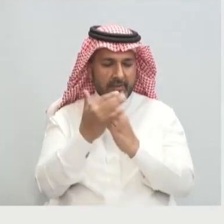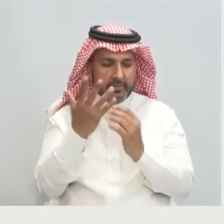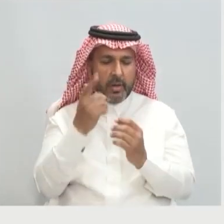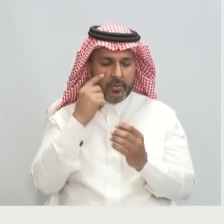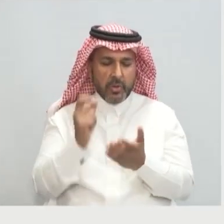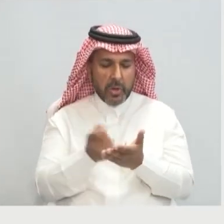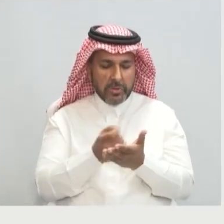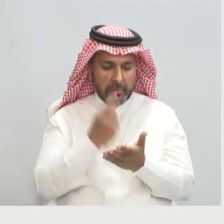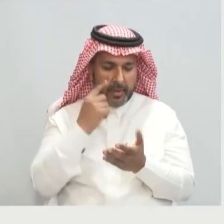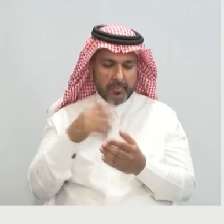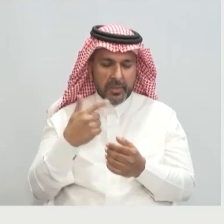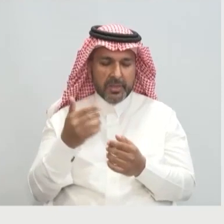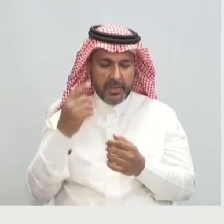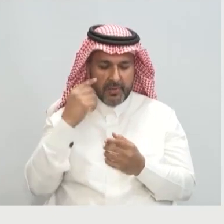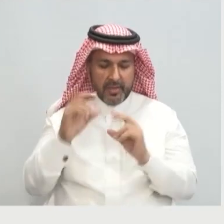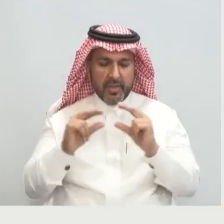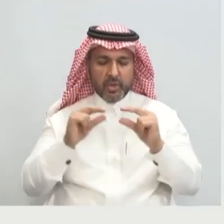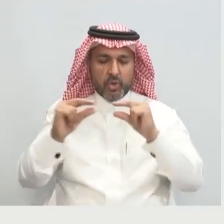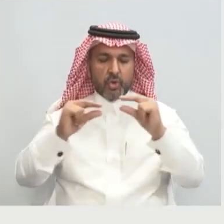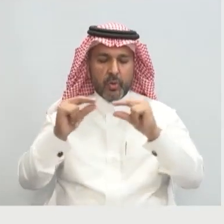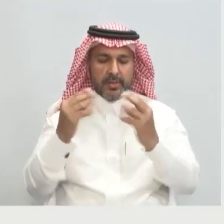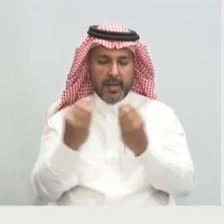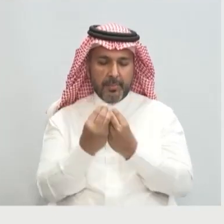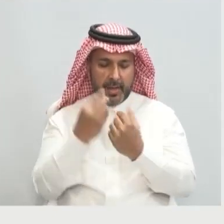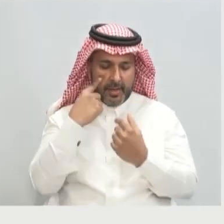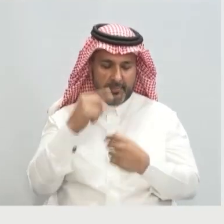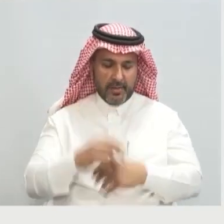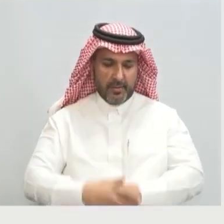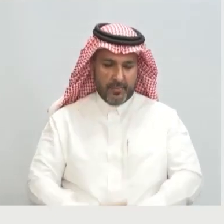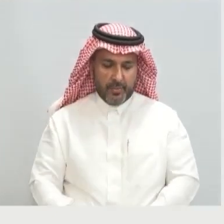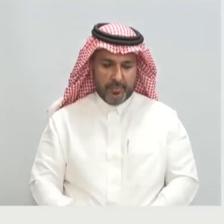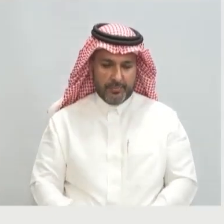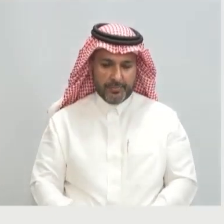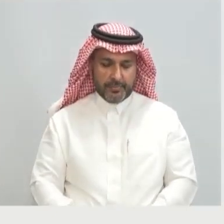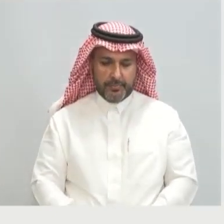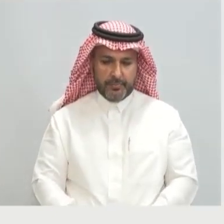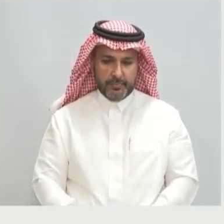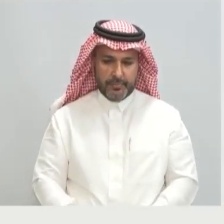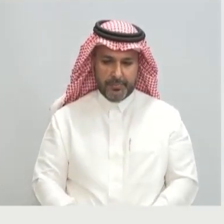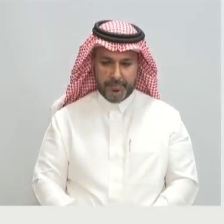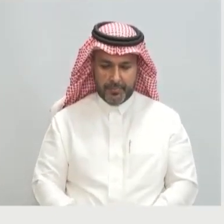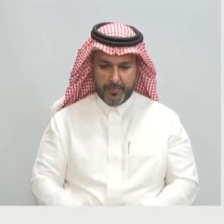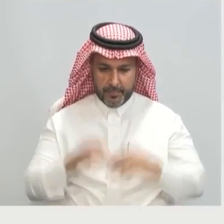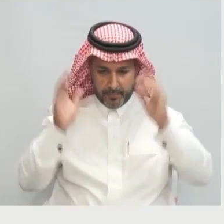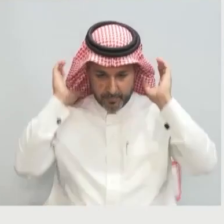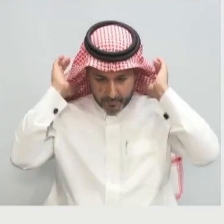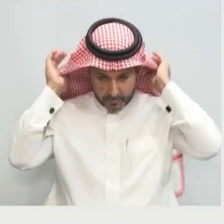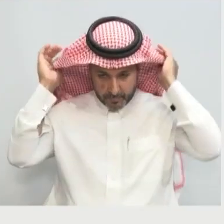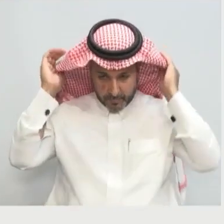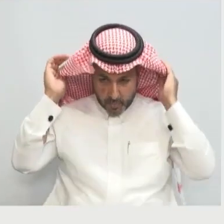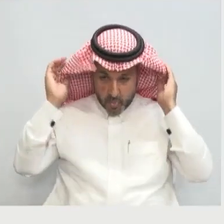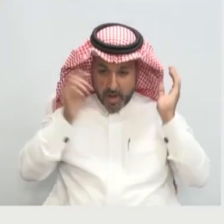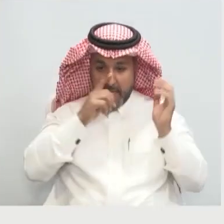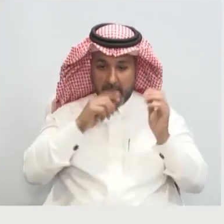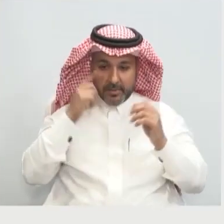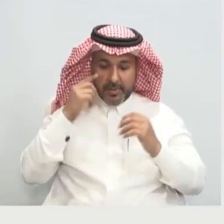وفاعليه اذا المنظمه او جميع المنظمات منظمه صغيره كبيره تسعى الى ان تصل للعميل